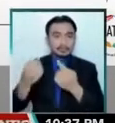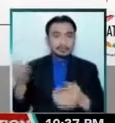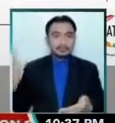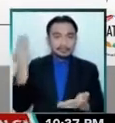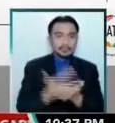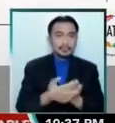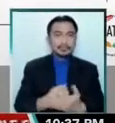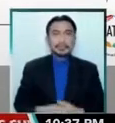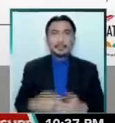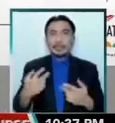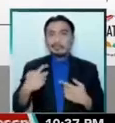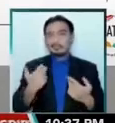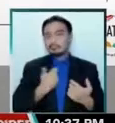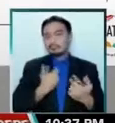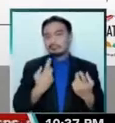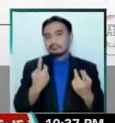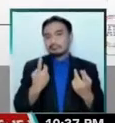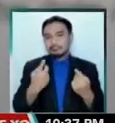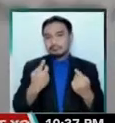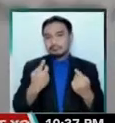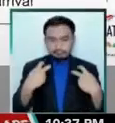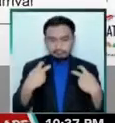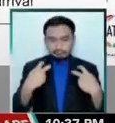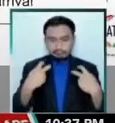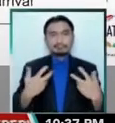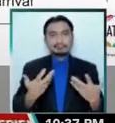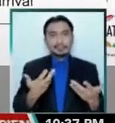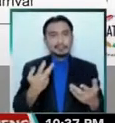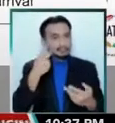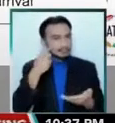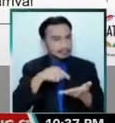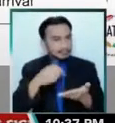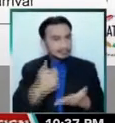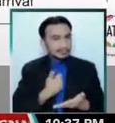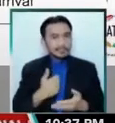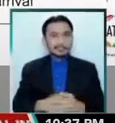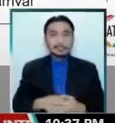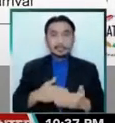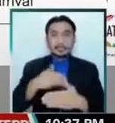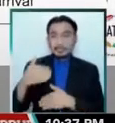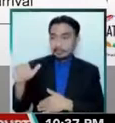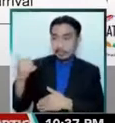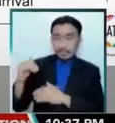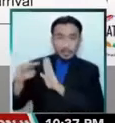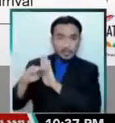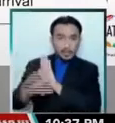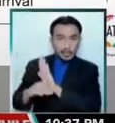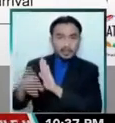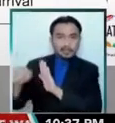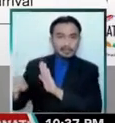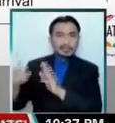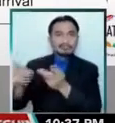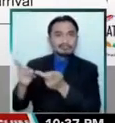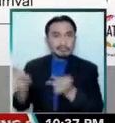anumang sintomas sa loob ng 14 na araw. Sa mga galing ng yellow list at fully vaccinated, kailangan magpa-facility-based quarantine